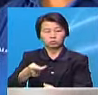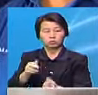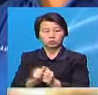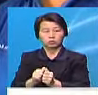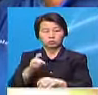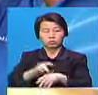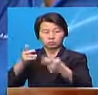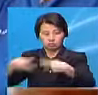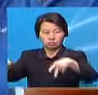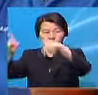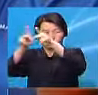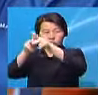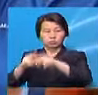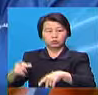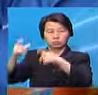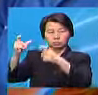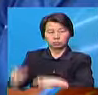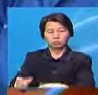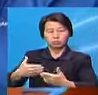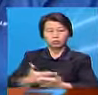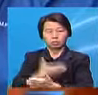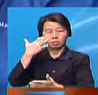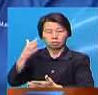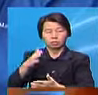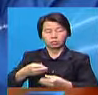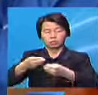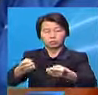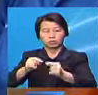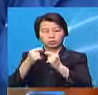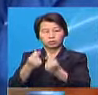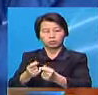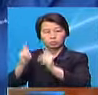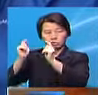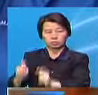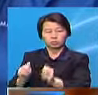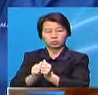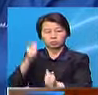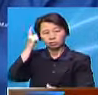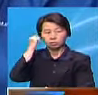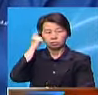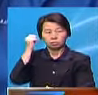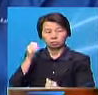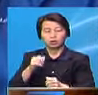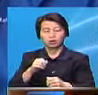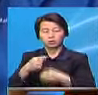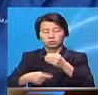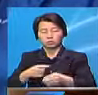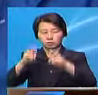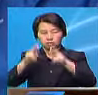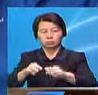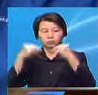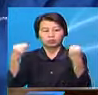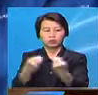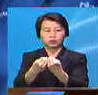di Kuala Kangsar, tokoh yang tahu akar umbi Kuala Kangsar, tokoh yang tahu denyut nadi masyarakat